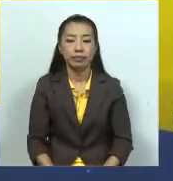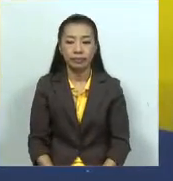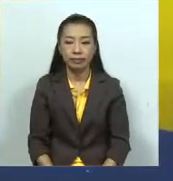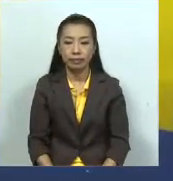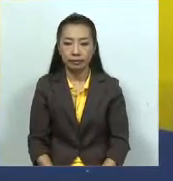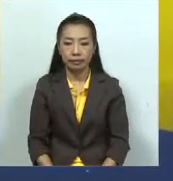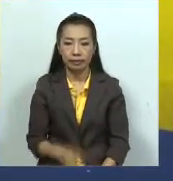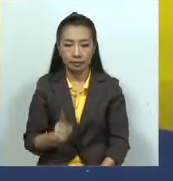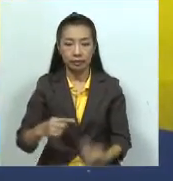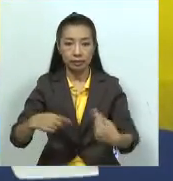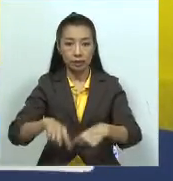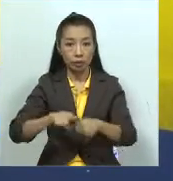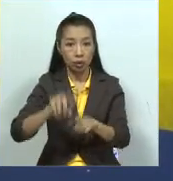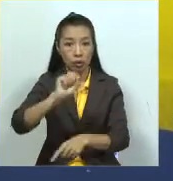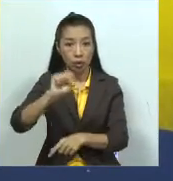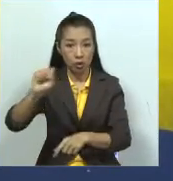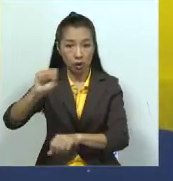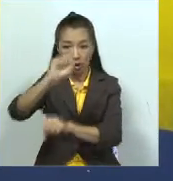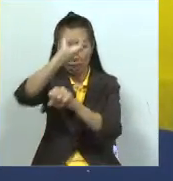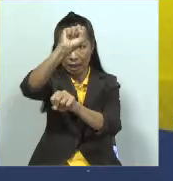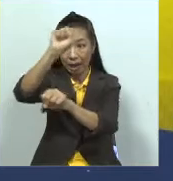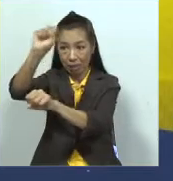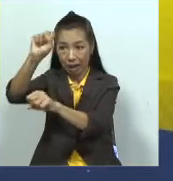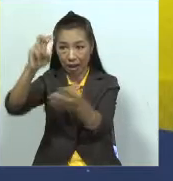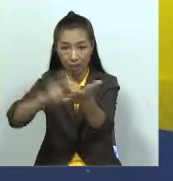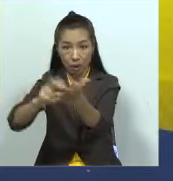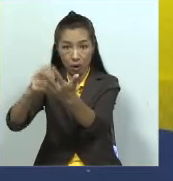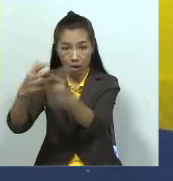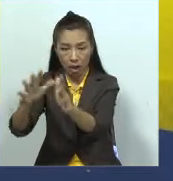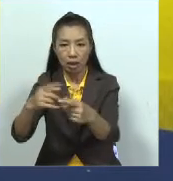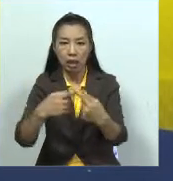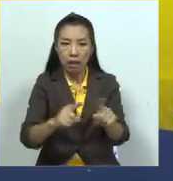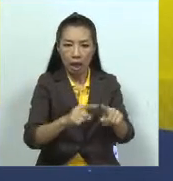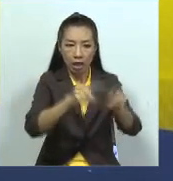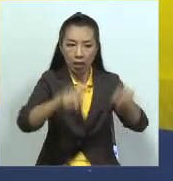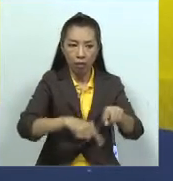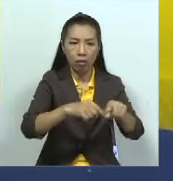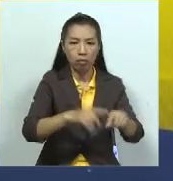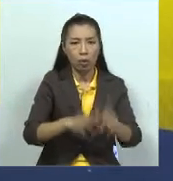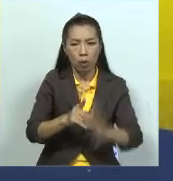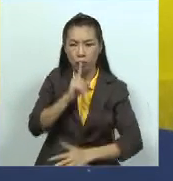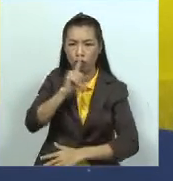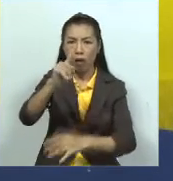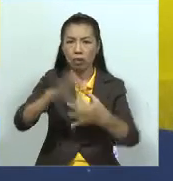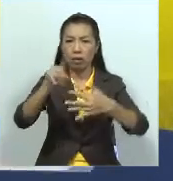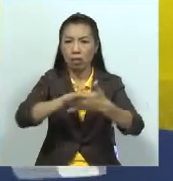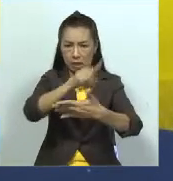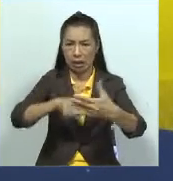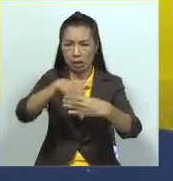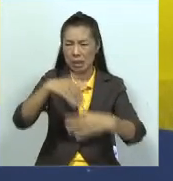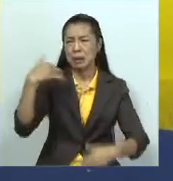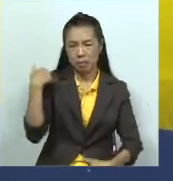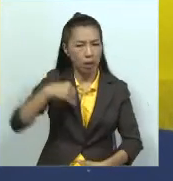แม้ว่าการประกาศรับรองส.ส.จะเสร็จสิ้นไปแล้วนะคะแต่เรื่องร้องเรียนการเลือกตั้งก็ยังคงมีมาอย่างต่อเนื่องค่ะโดยในวันนี้ก็มีผู้ม